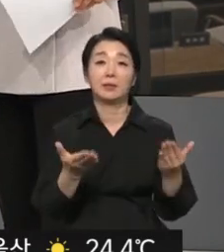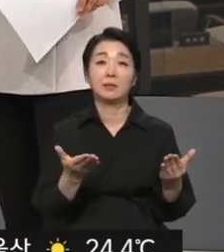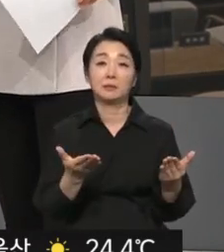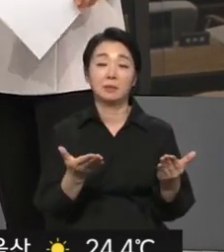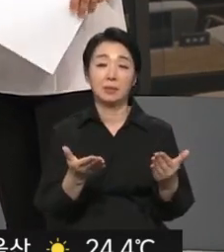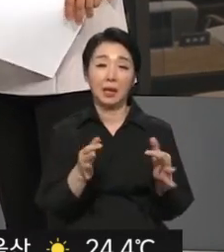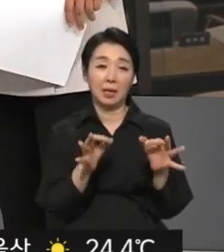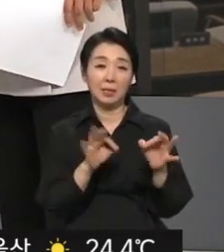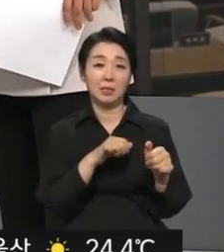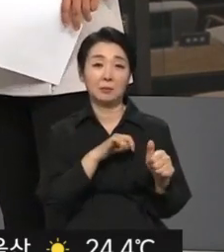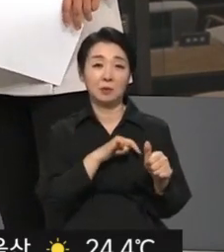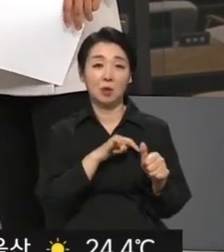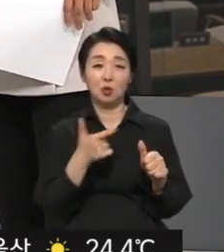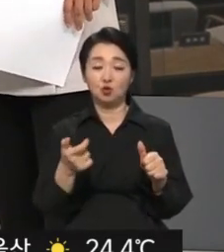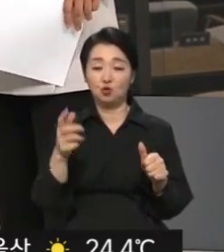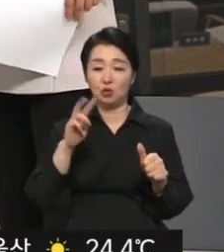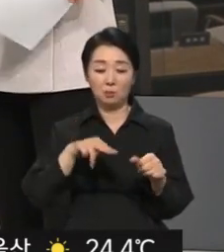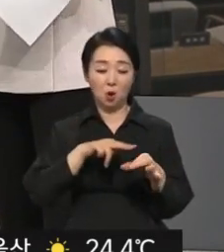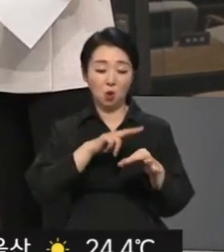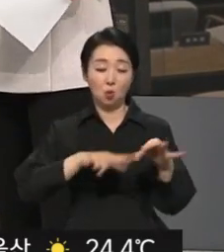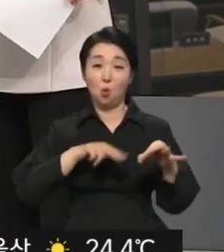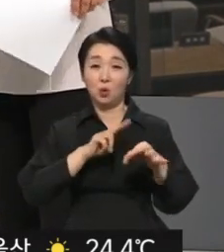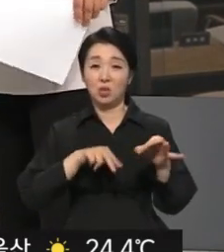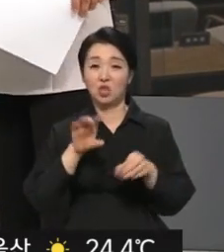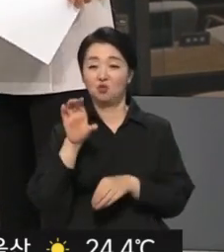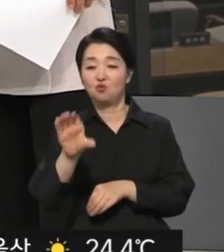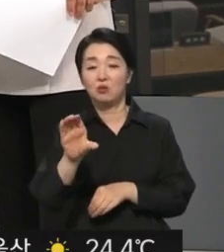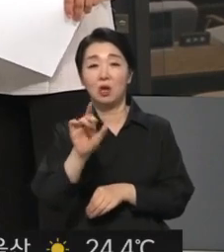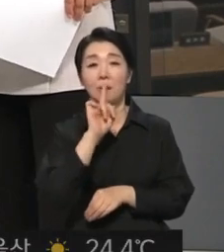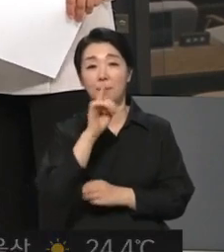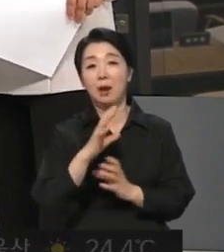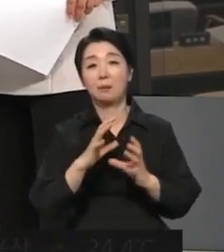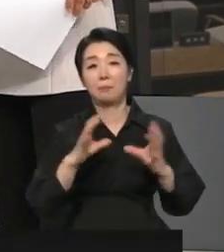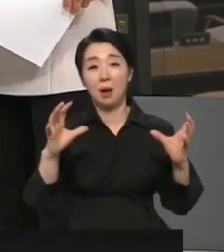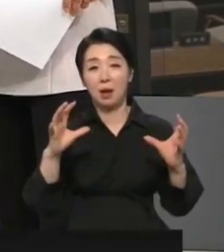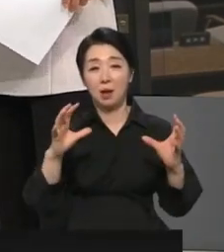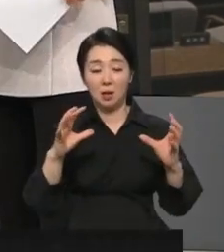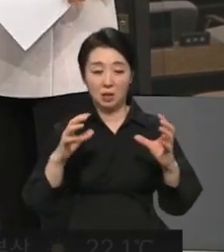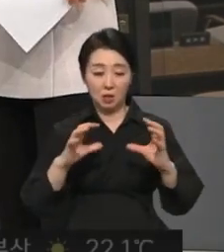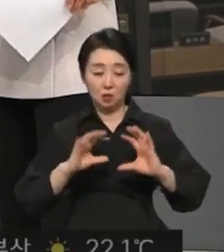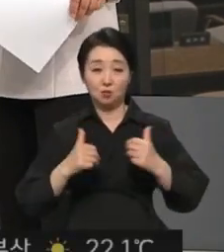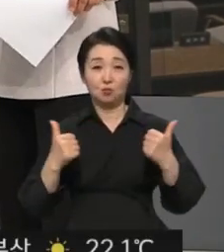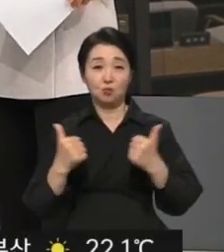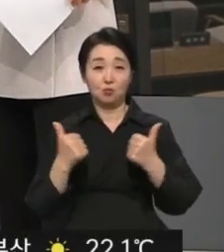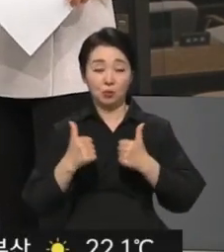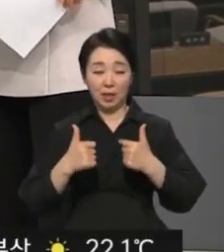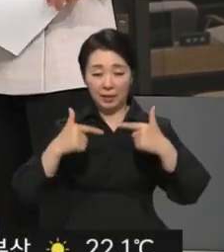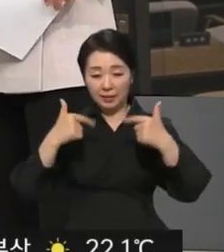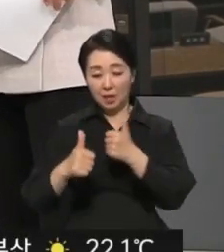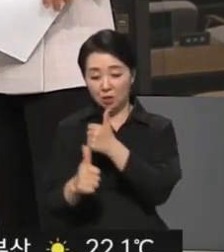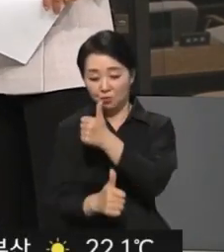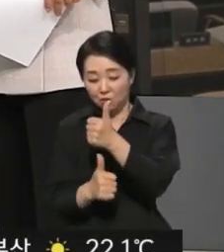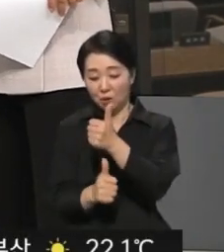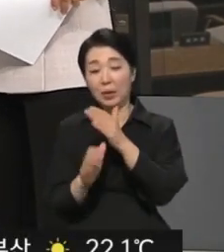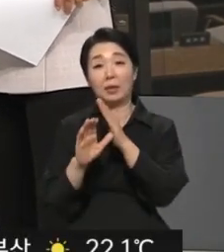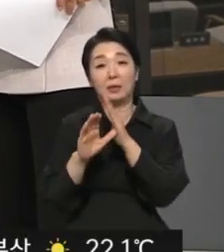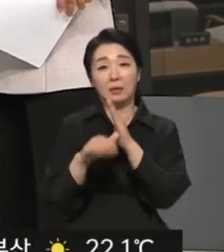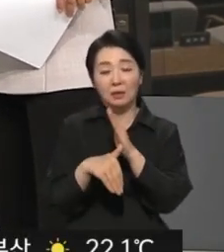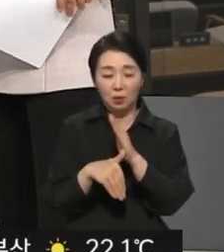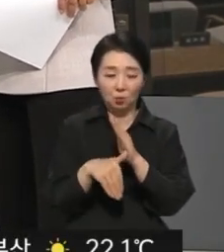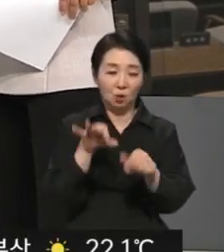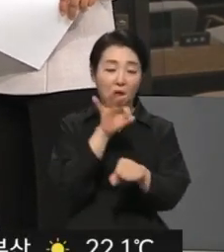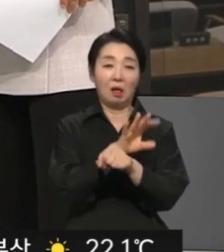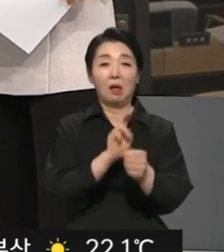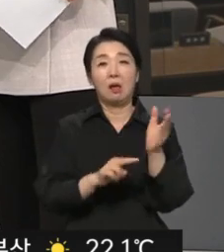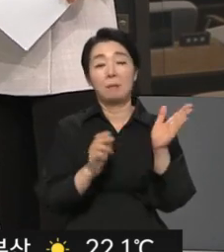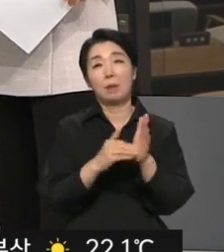논란이 일파만파 번지면서죠. 국회 상임위 도중에도 코인 거래를 했다는 점 공분을 샀는데요. 김